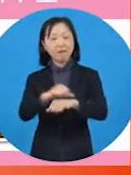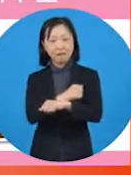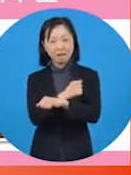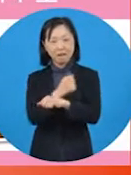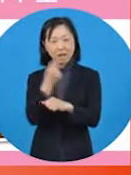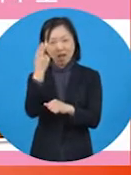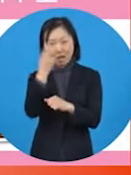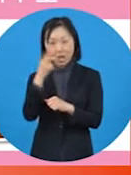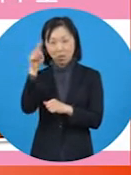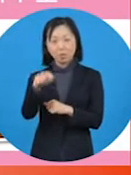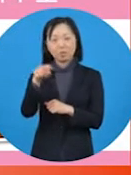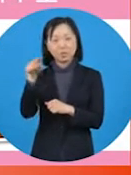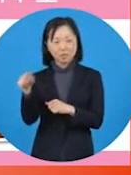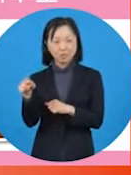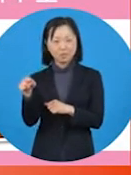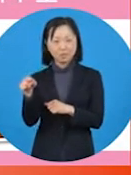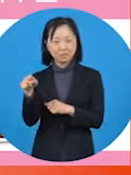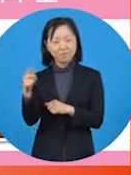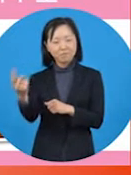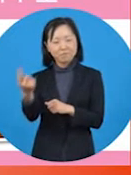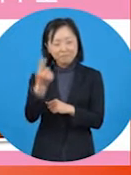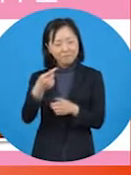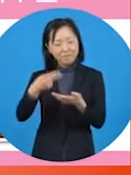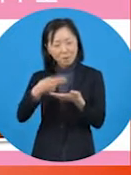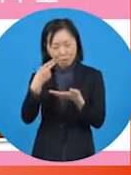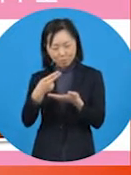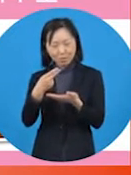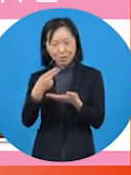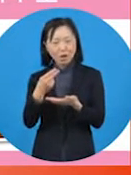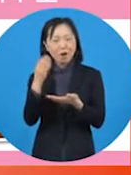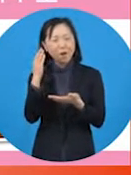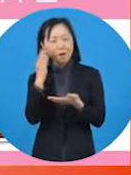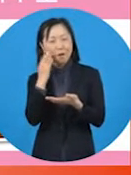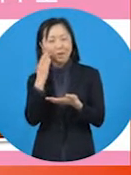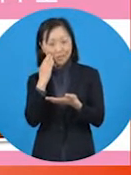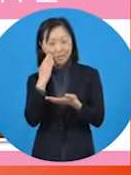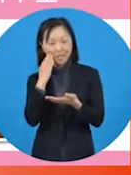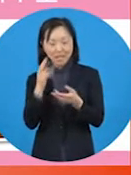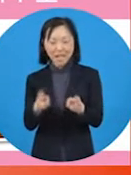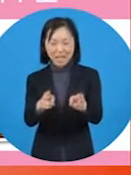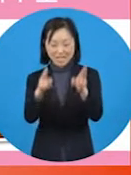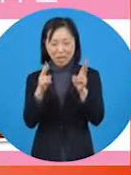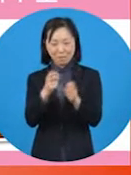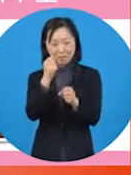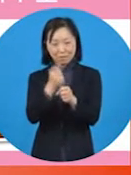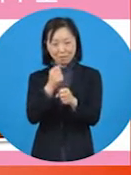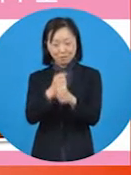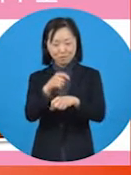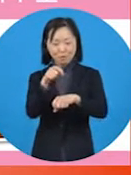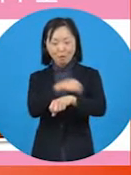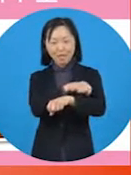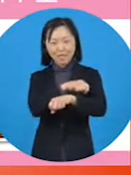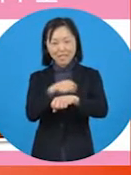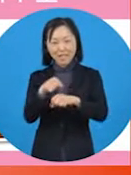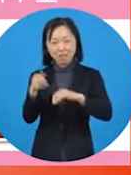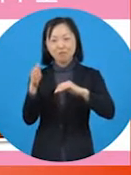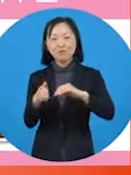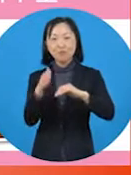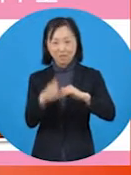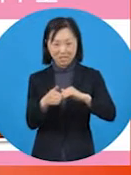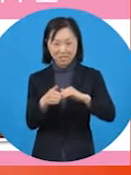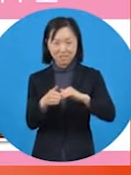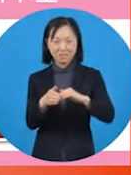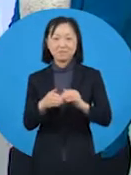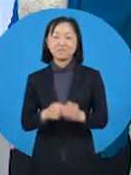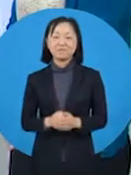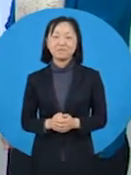リート、外国籍の方々などから美味しくて愛されるような一工夫したメイドイン板橋のオリジナル